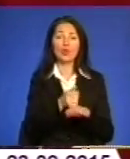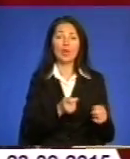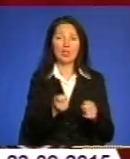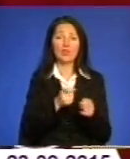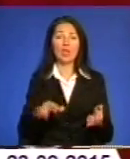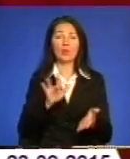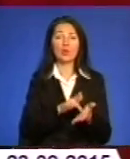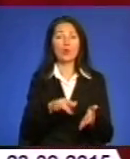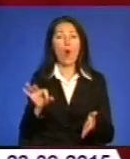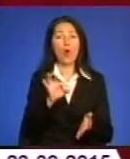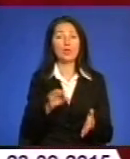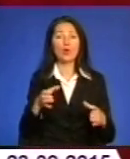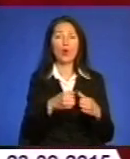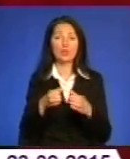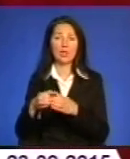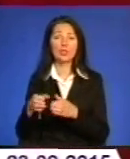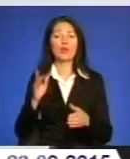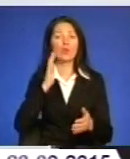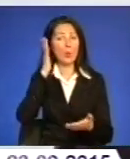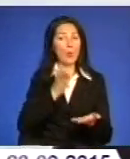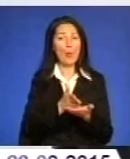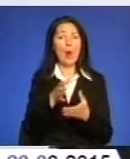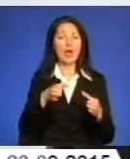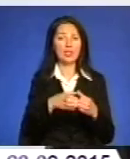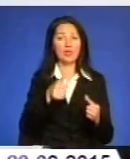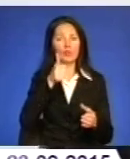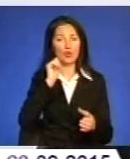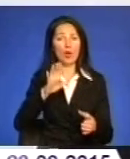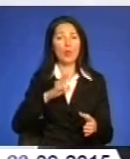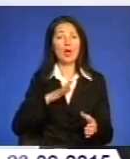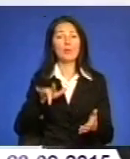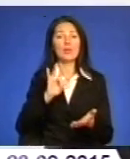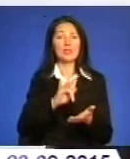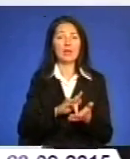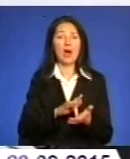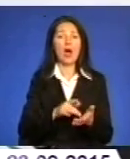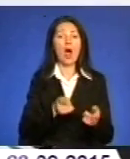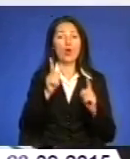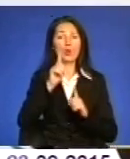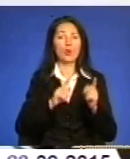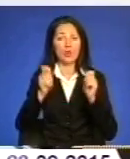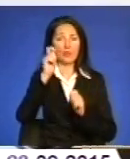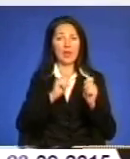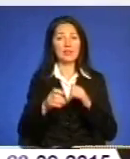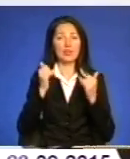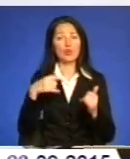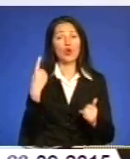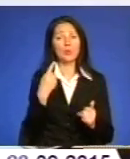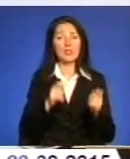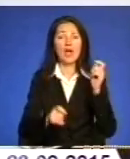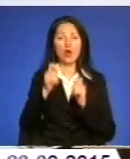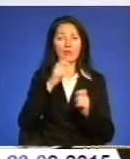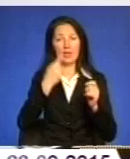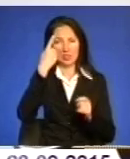міського та обласного осередків партії. От вчора проходила міська конференція, сьогодні обласна.